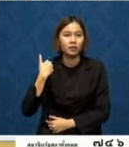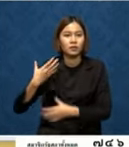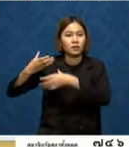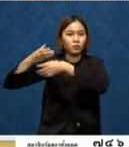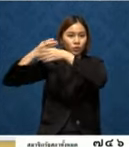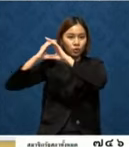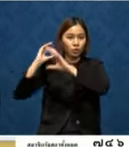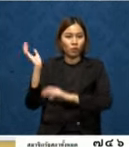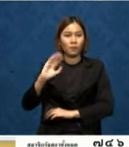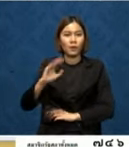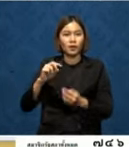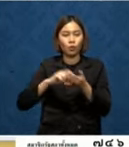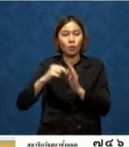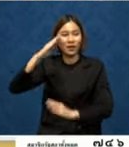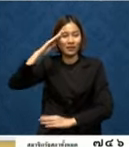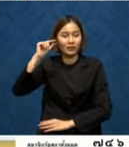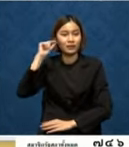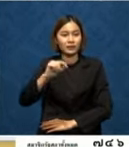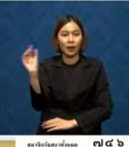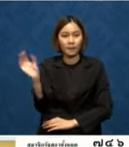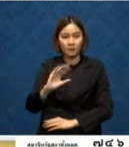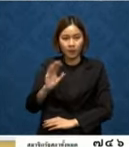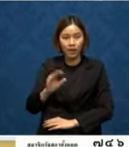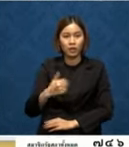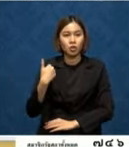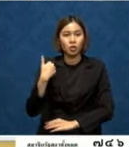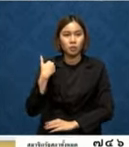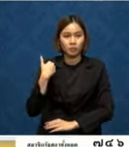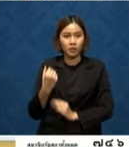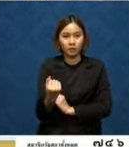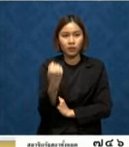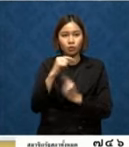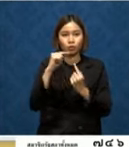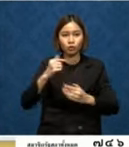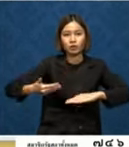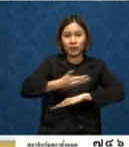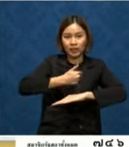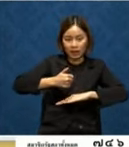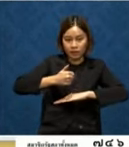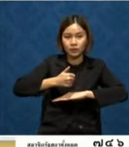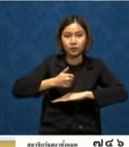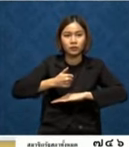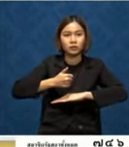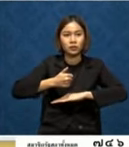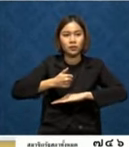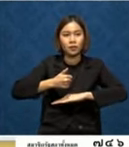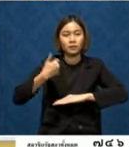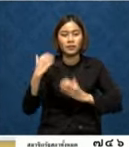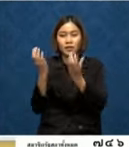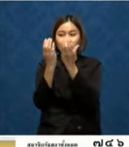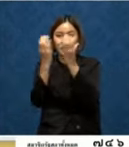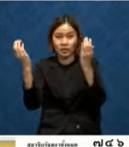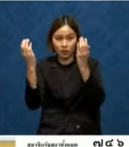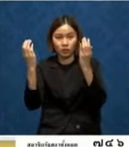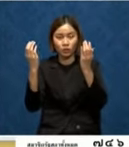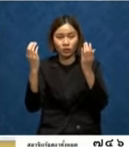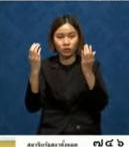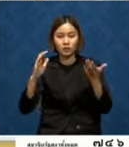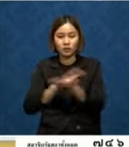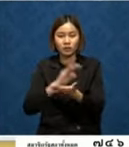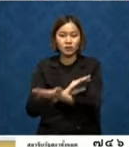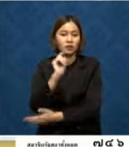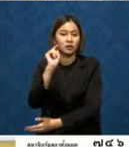ไปจุดเดิมคือการรัฐประหารอีกมีเสถียรภาพทางการเมืองและแน่นอนค่ะคือการที่มีรัฐธรรมนูญฉบับใหม่ที่